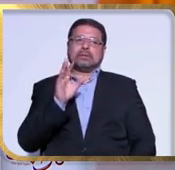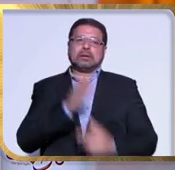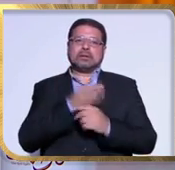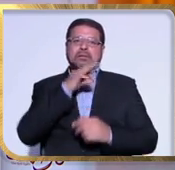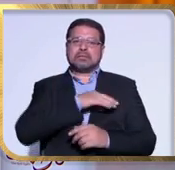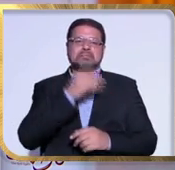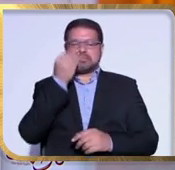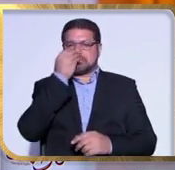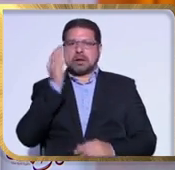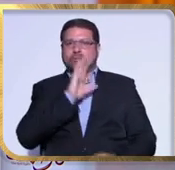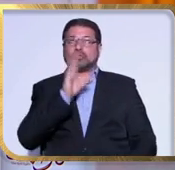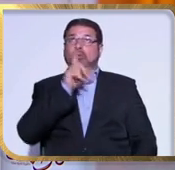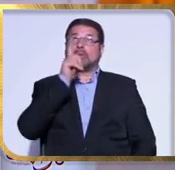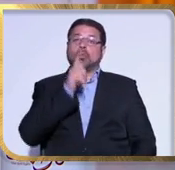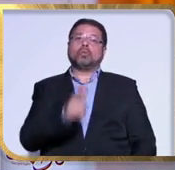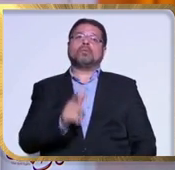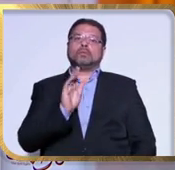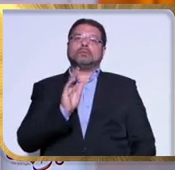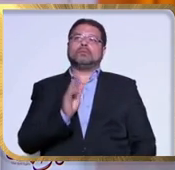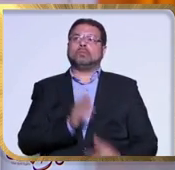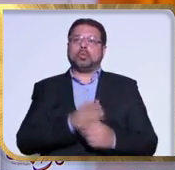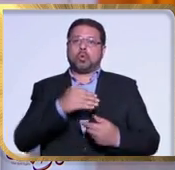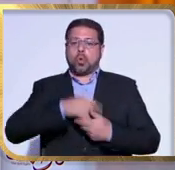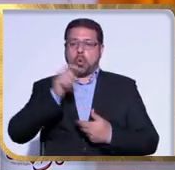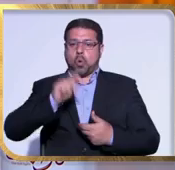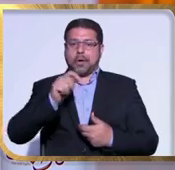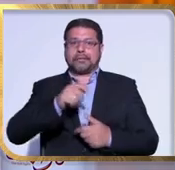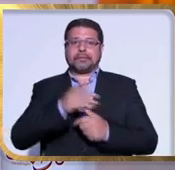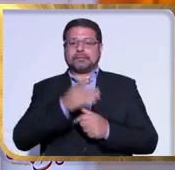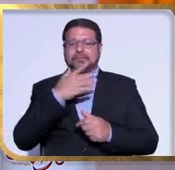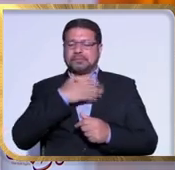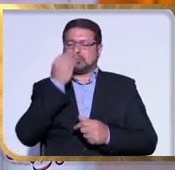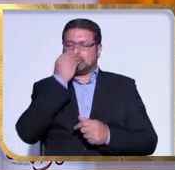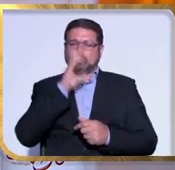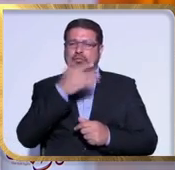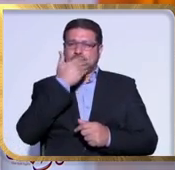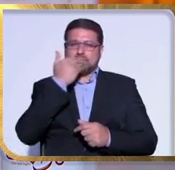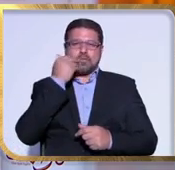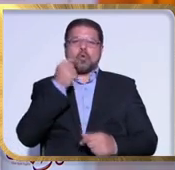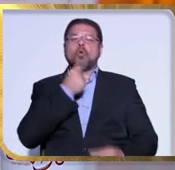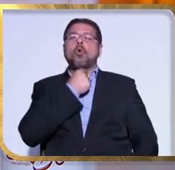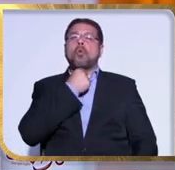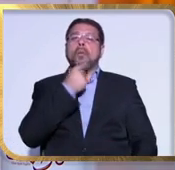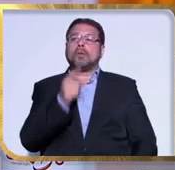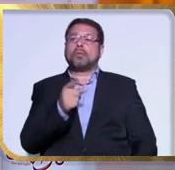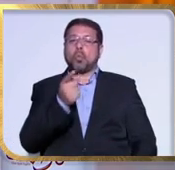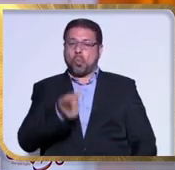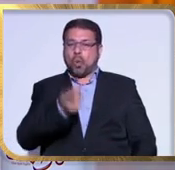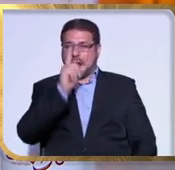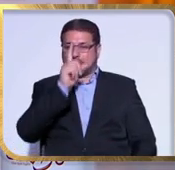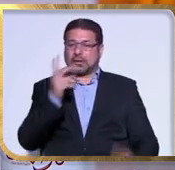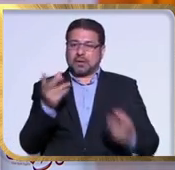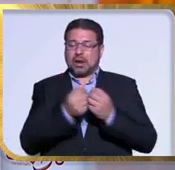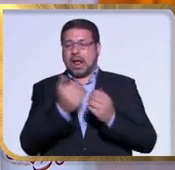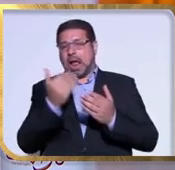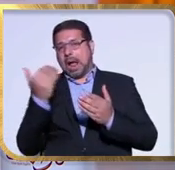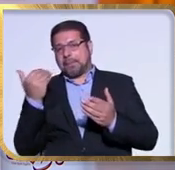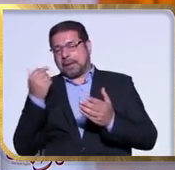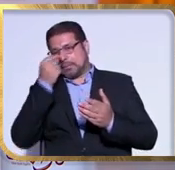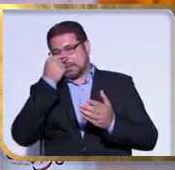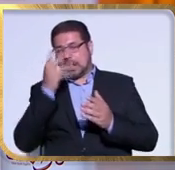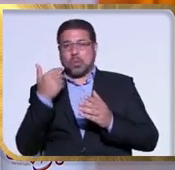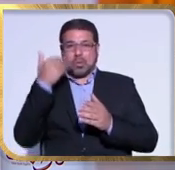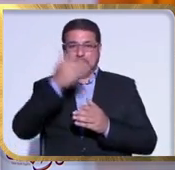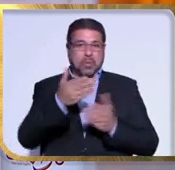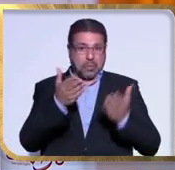الكراهه فقط يعني حكمه انه مكروه اللي هيصوم يوم الجمعه لوحده من غير يوم قبله ومن غير يوم